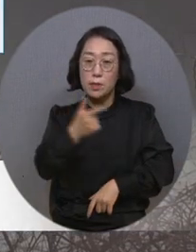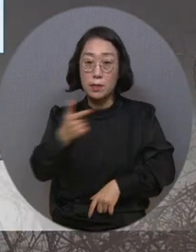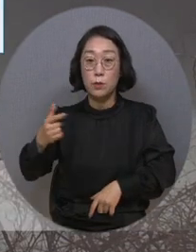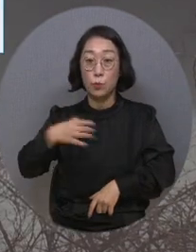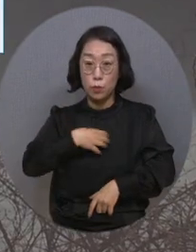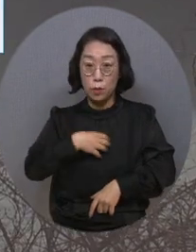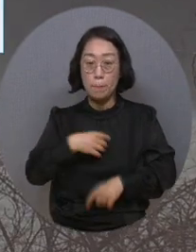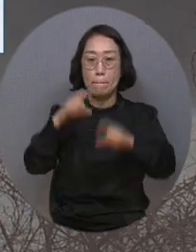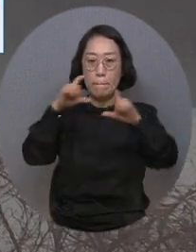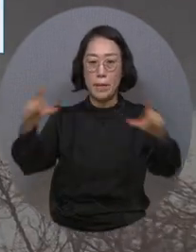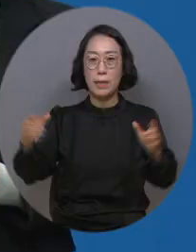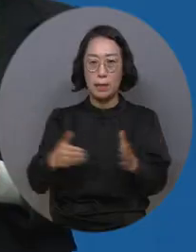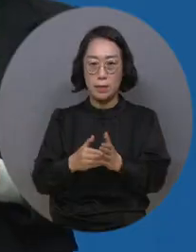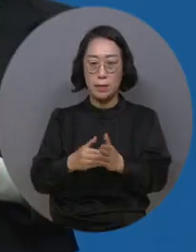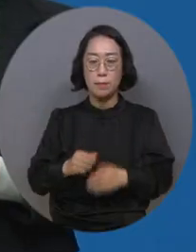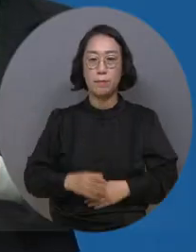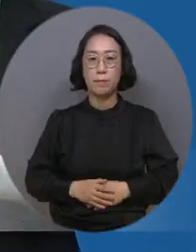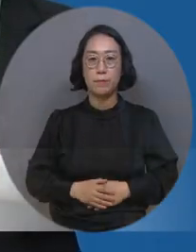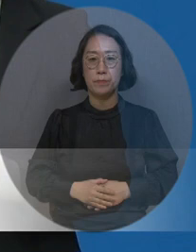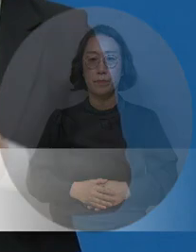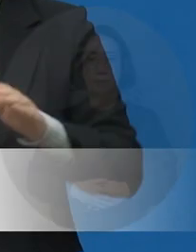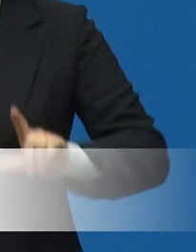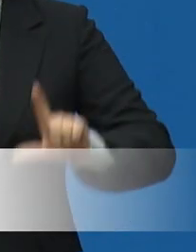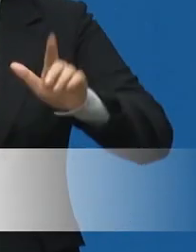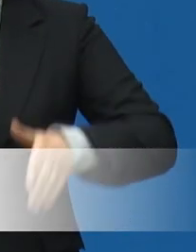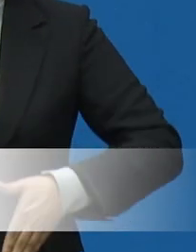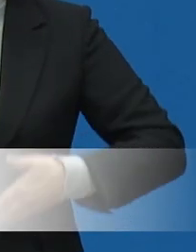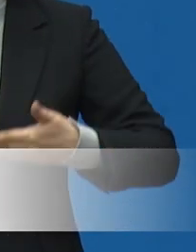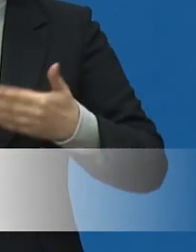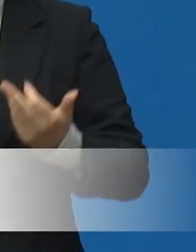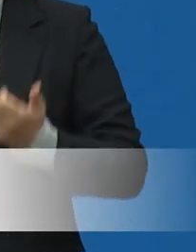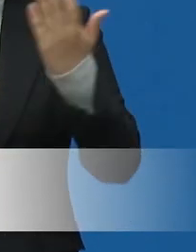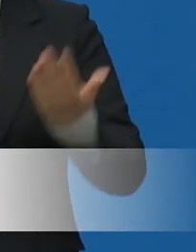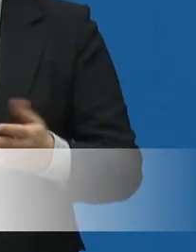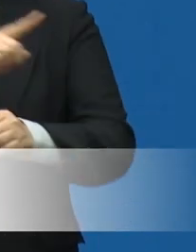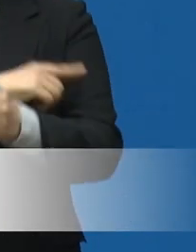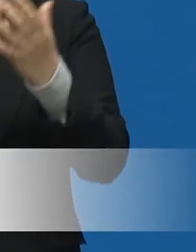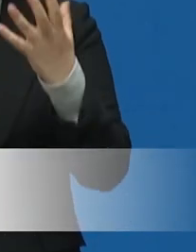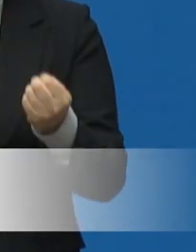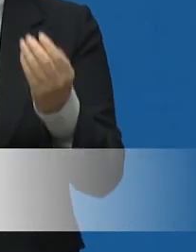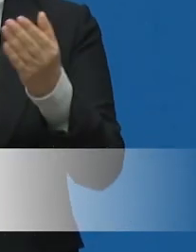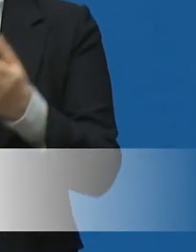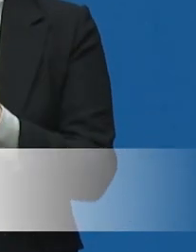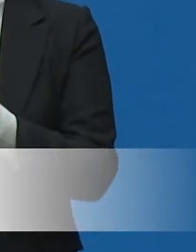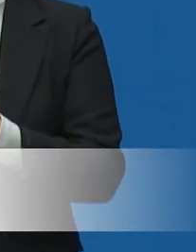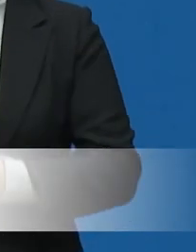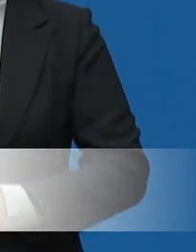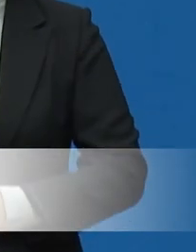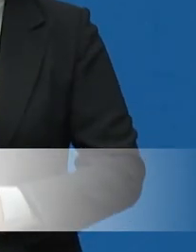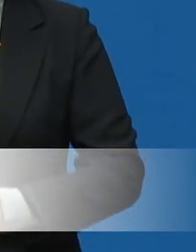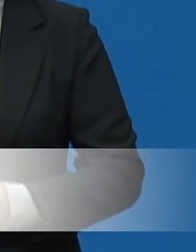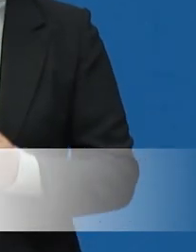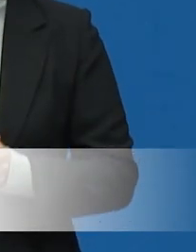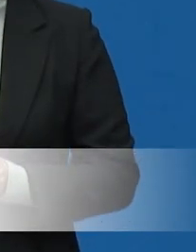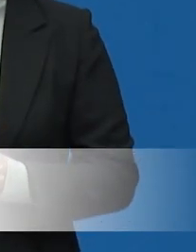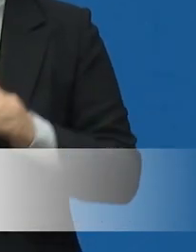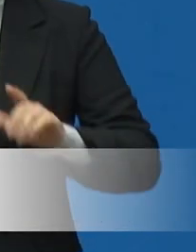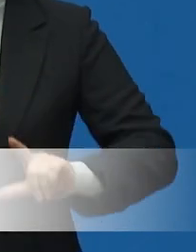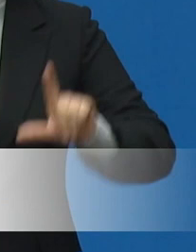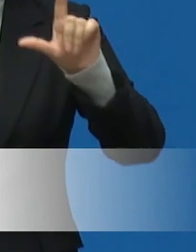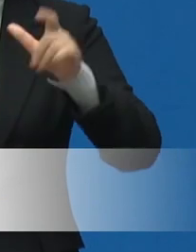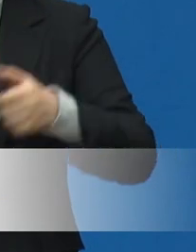상향 발령됐습니다. 올해 봄철은 산불이 가장 많이 발생하는 시기이며,